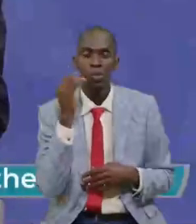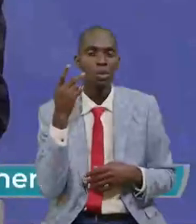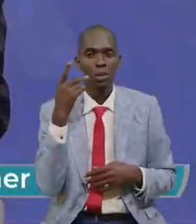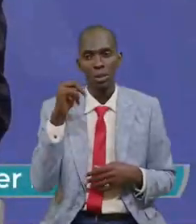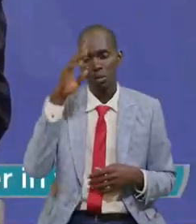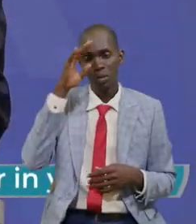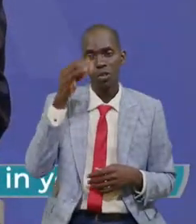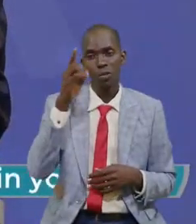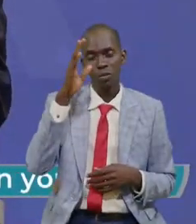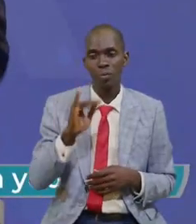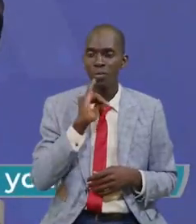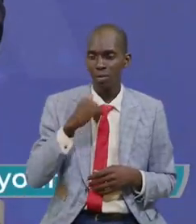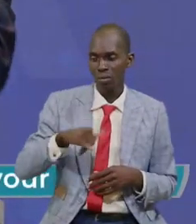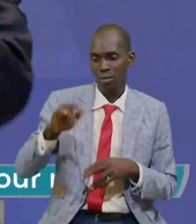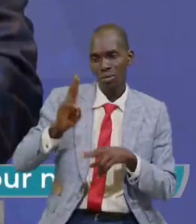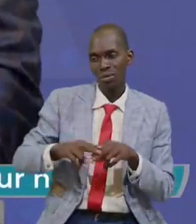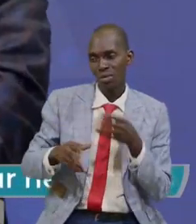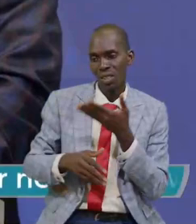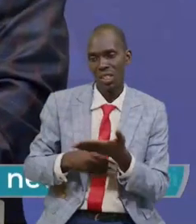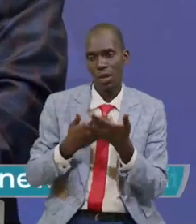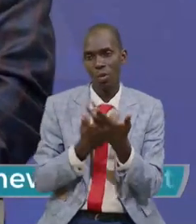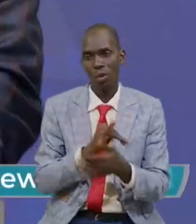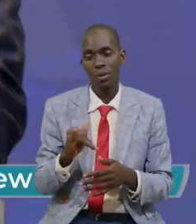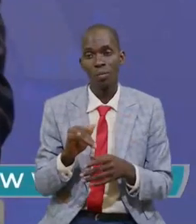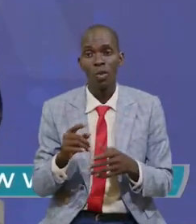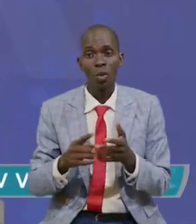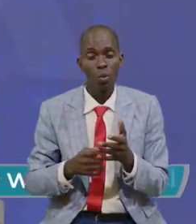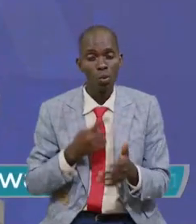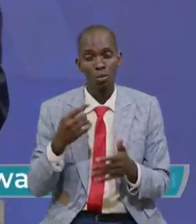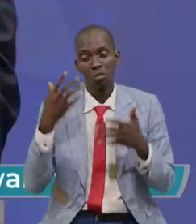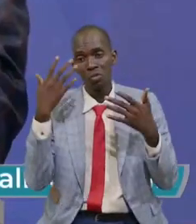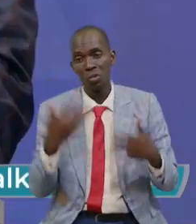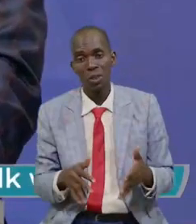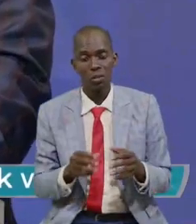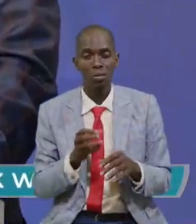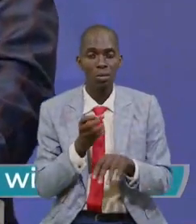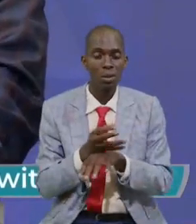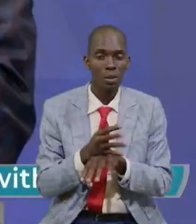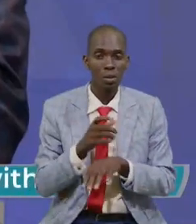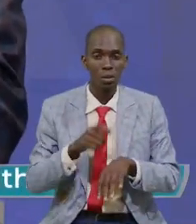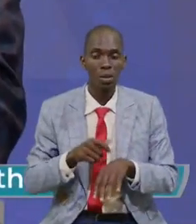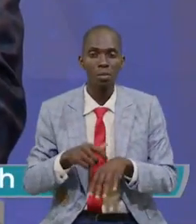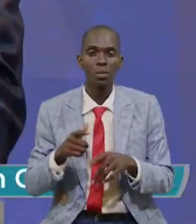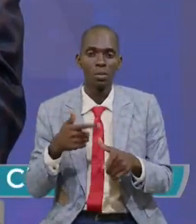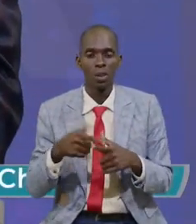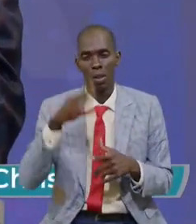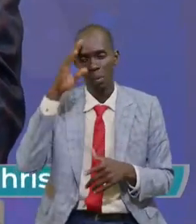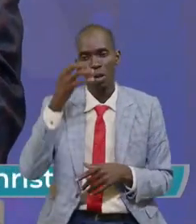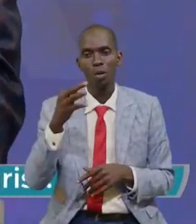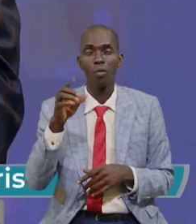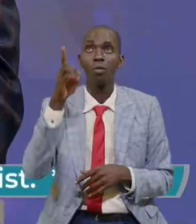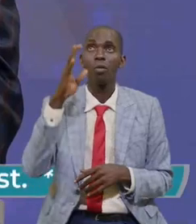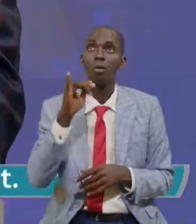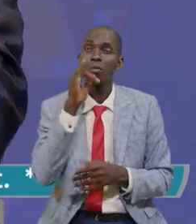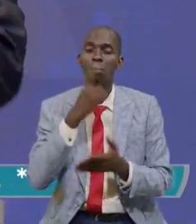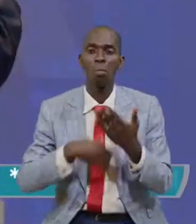waiting. As soon as one when it comes to L'homme de Dieu viendra prier